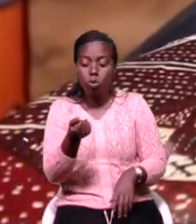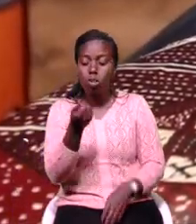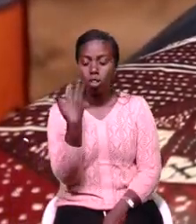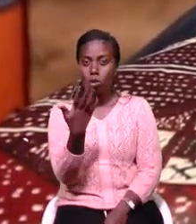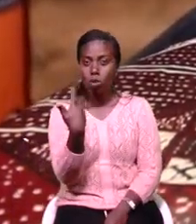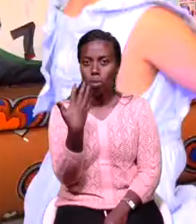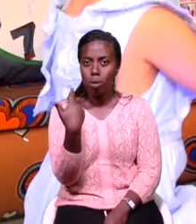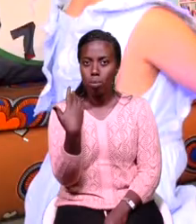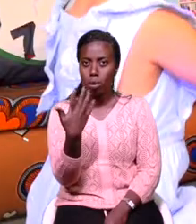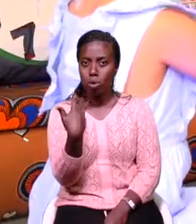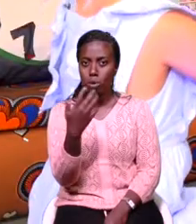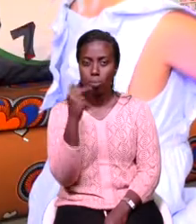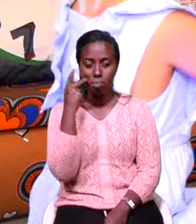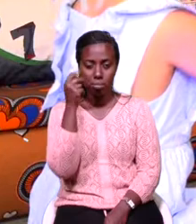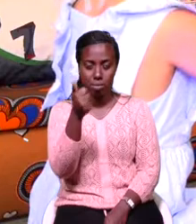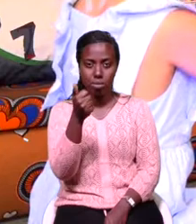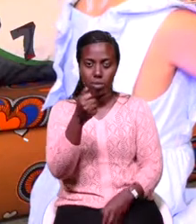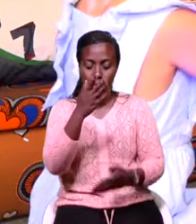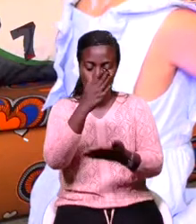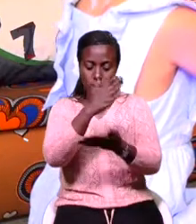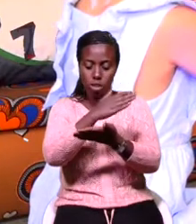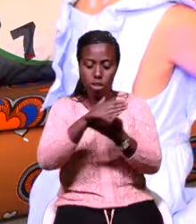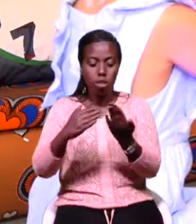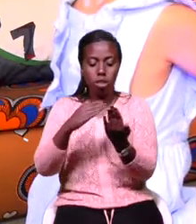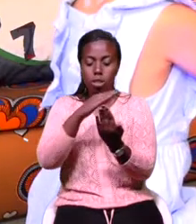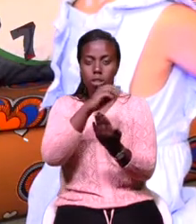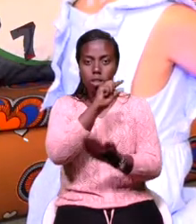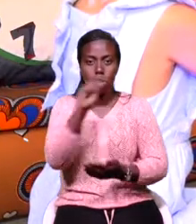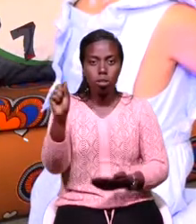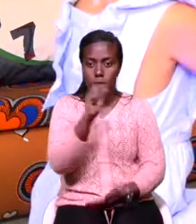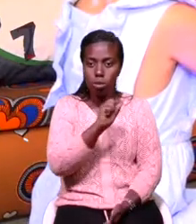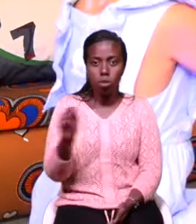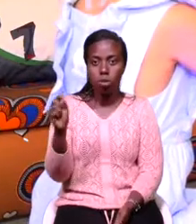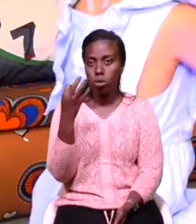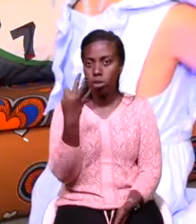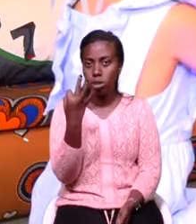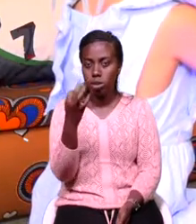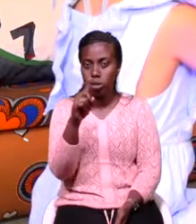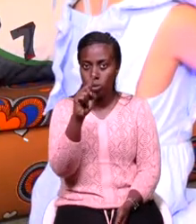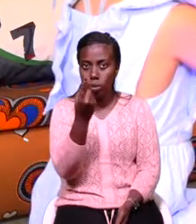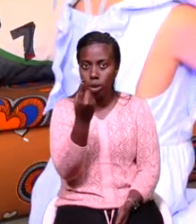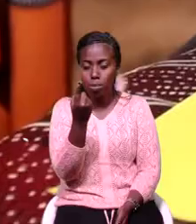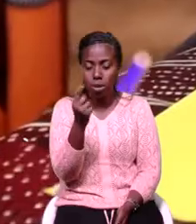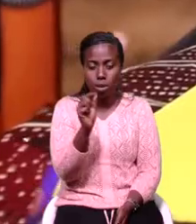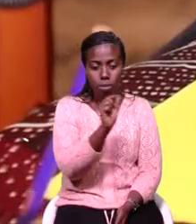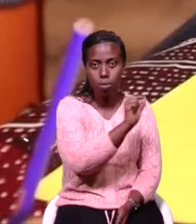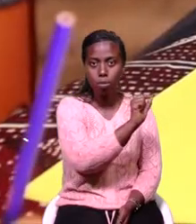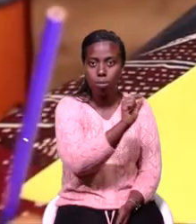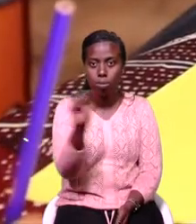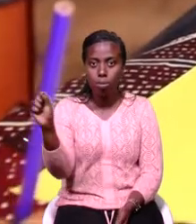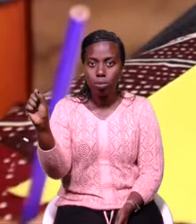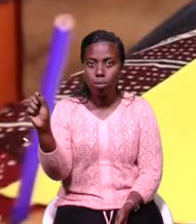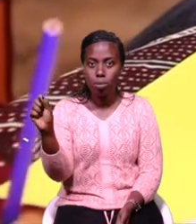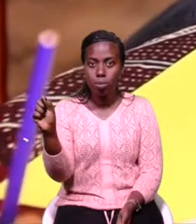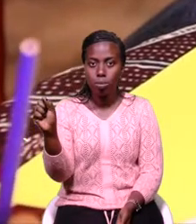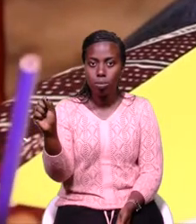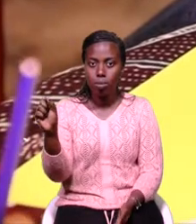kintu cyanditseho, ugacaho imirongo itatu. Wa mbere ni umurongo utambitse,